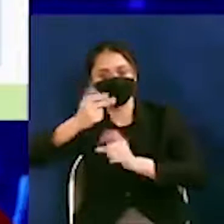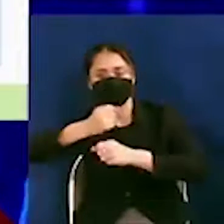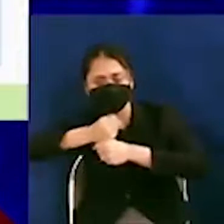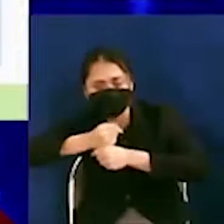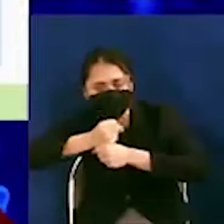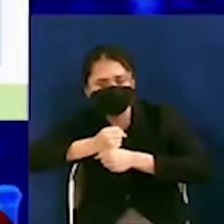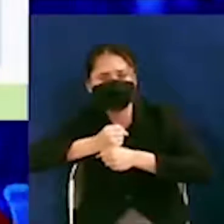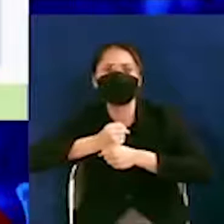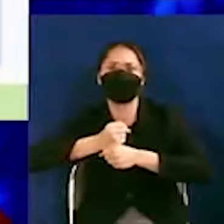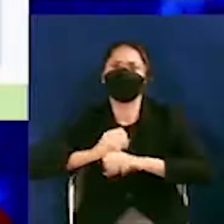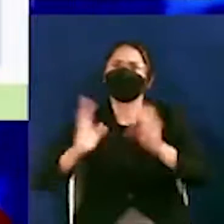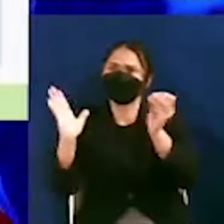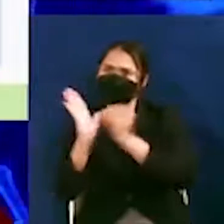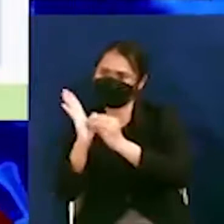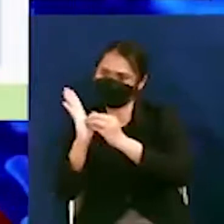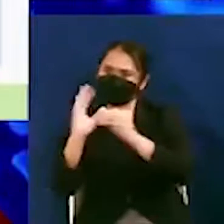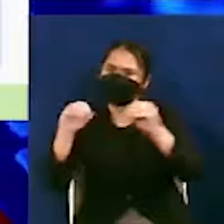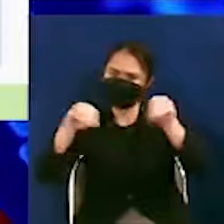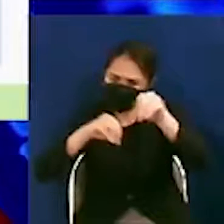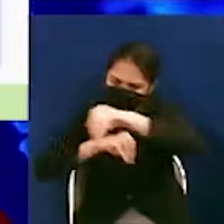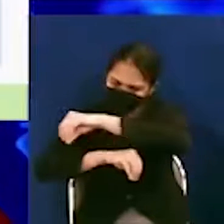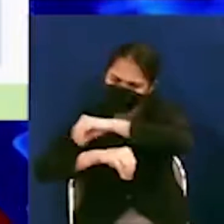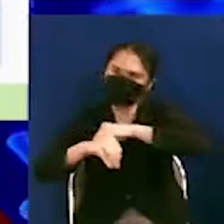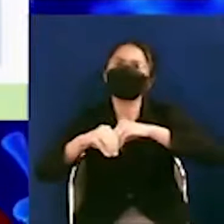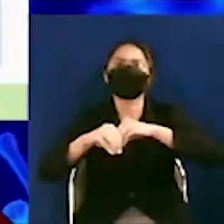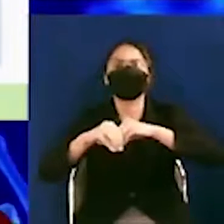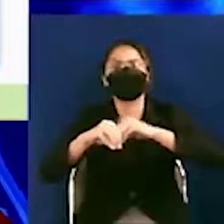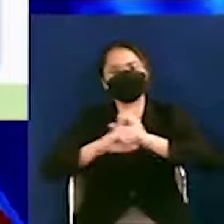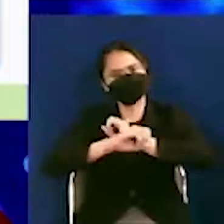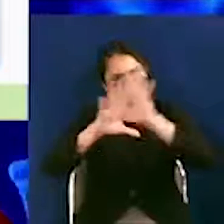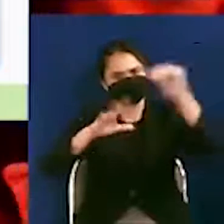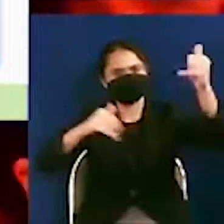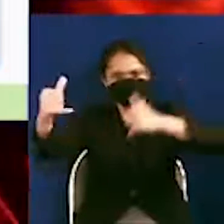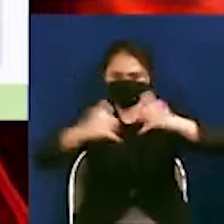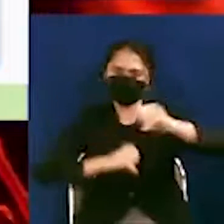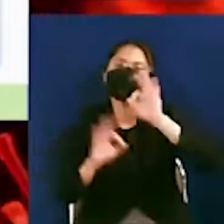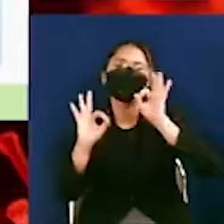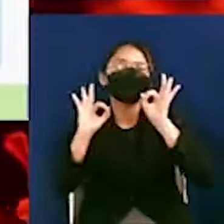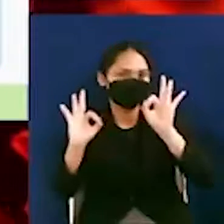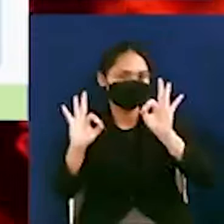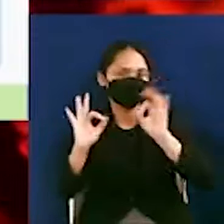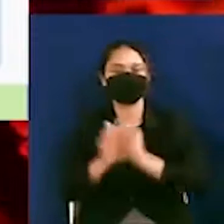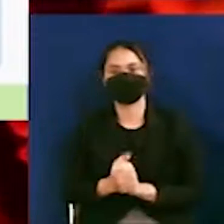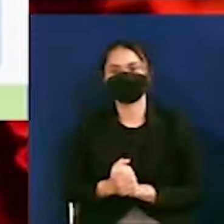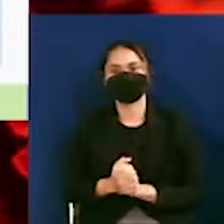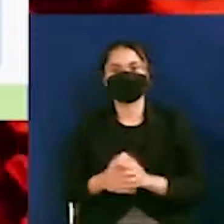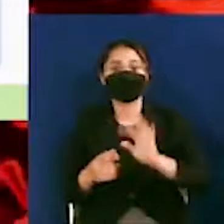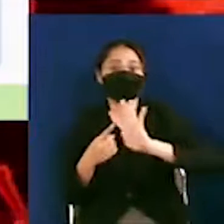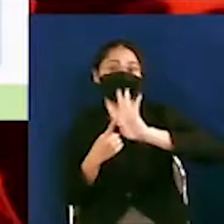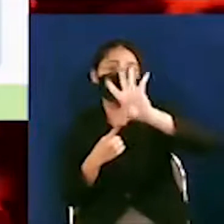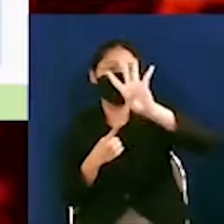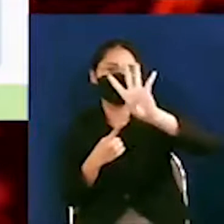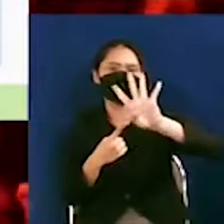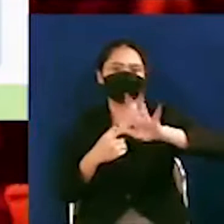ามเน้นทั้งในกทม.และปริมณฑลที่มีภูมิลำเนาที่ชัดเจนนะครับอันที่4ก็คือคนไร้บ้าน